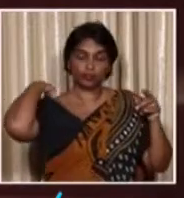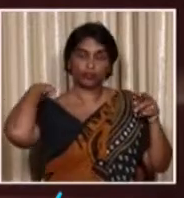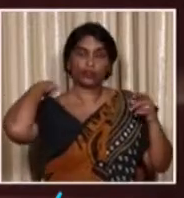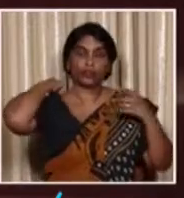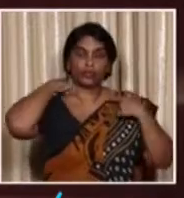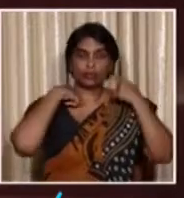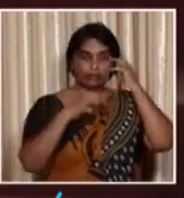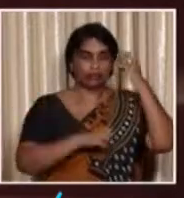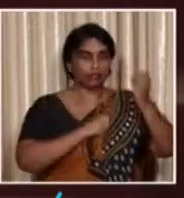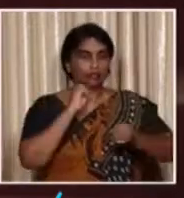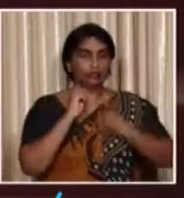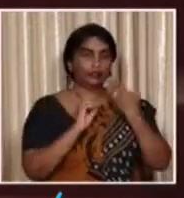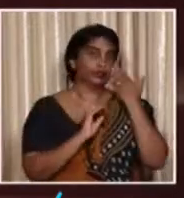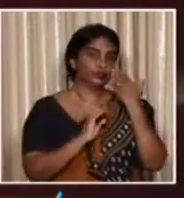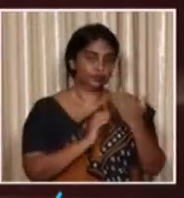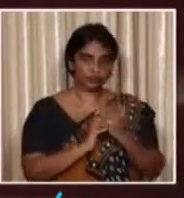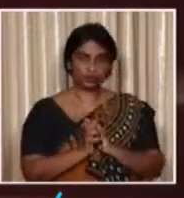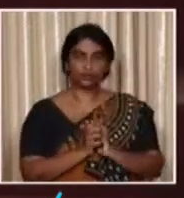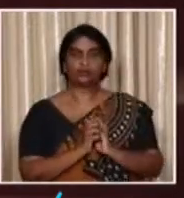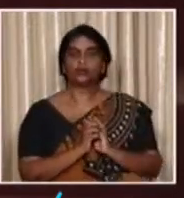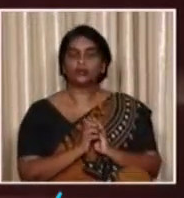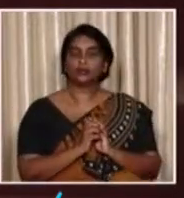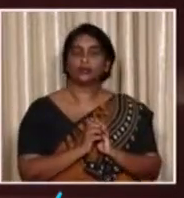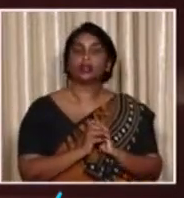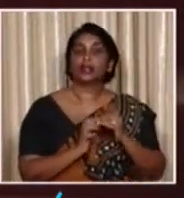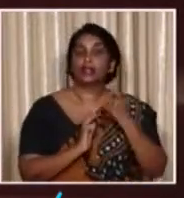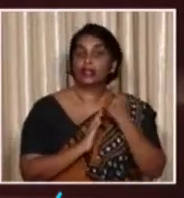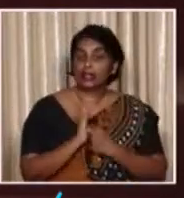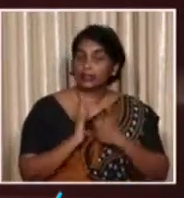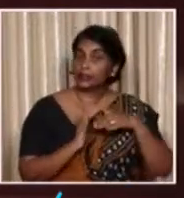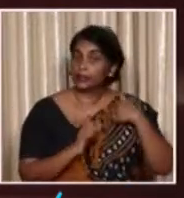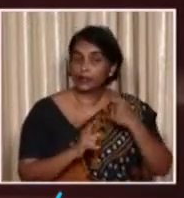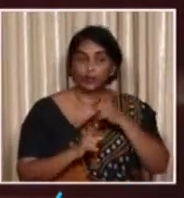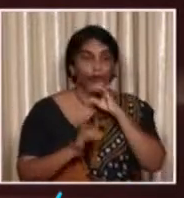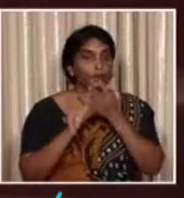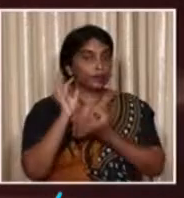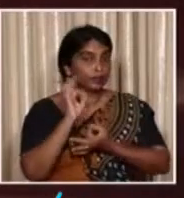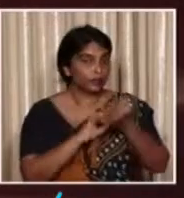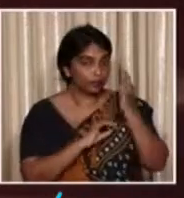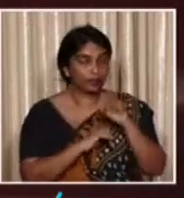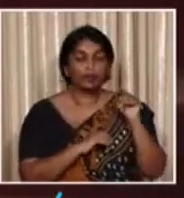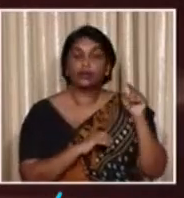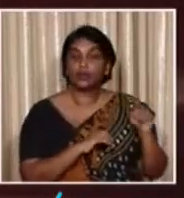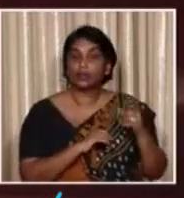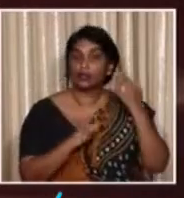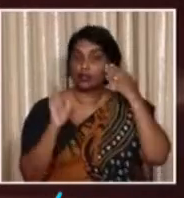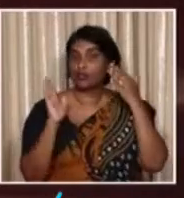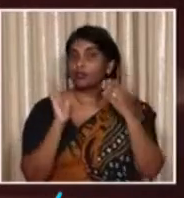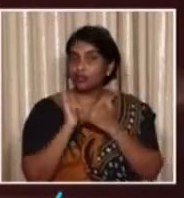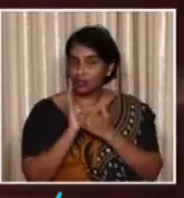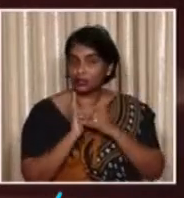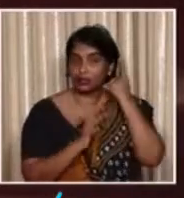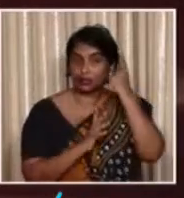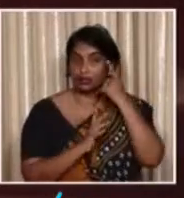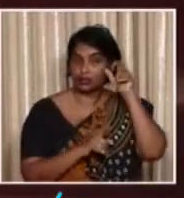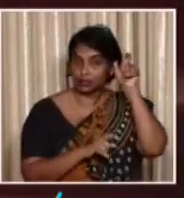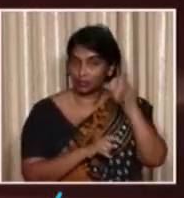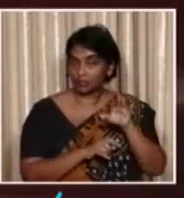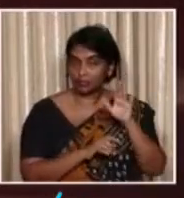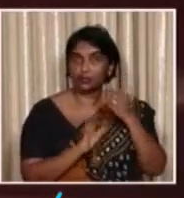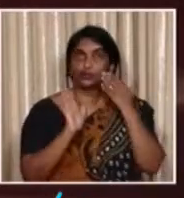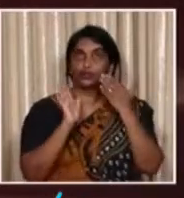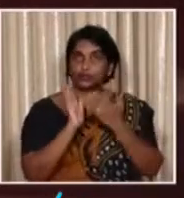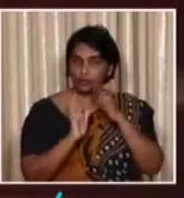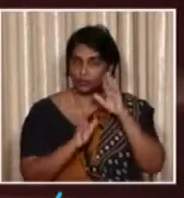දැඩි වියරු ස්වභාවයක්ද දිස්විය. නීතිපතිවරයා නඩු පැවරීමේදී එම විෂය පිළිබඳ විශේෂඥතාවයක් දක්වා